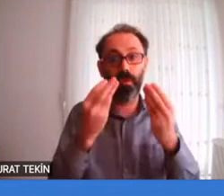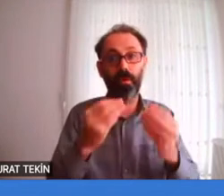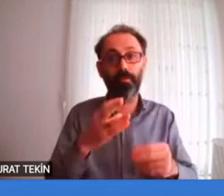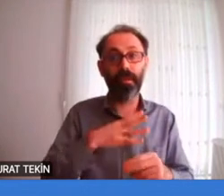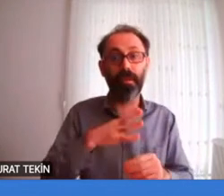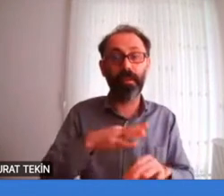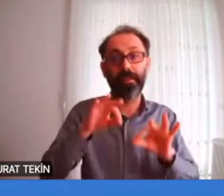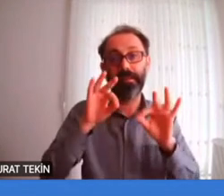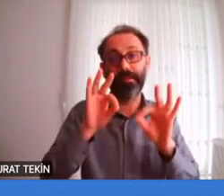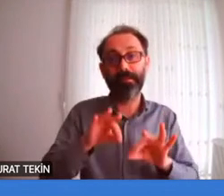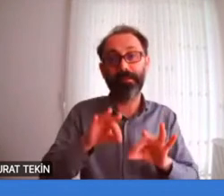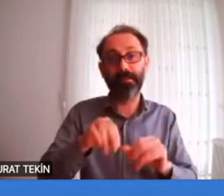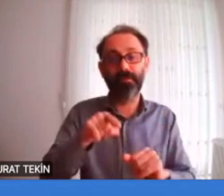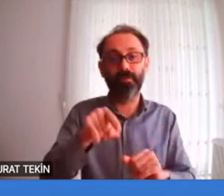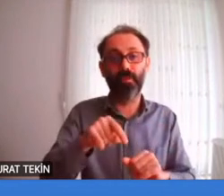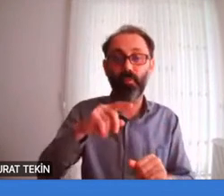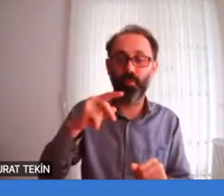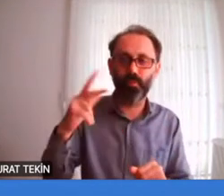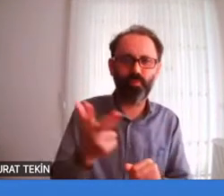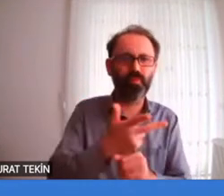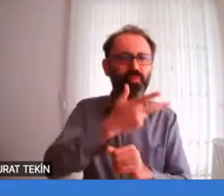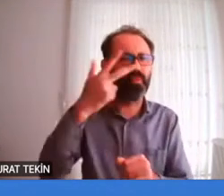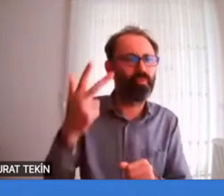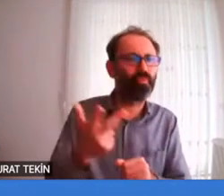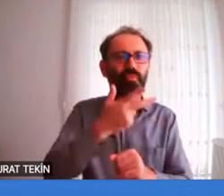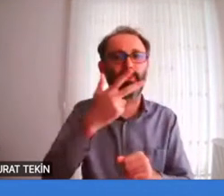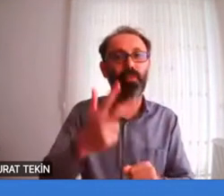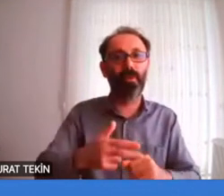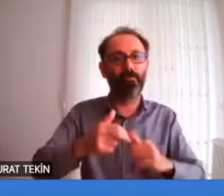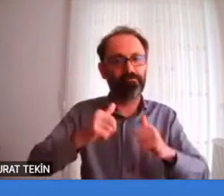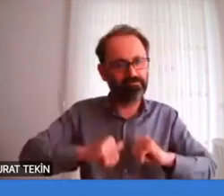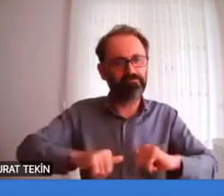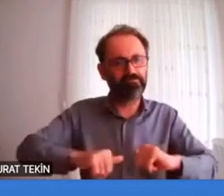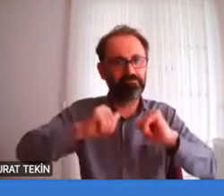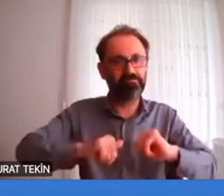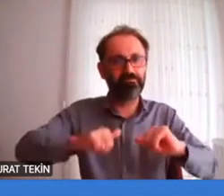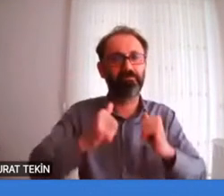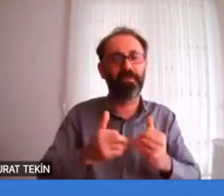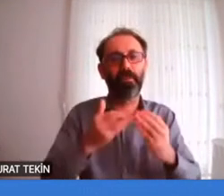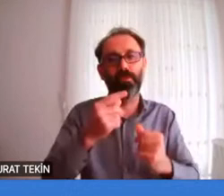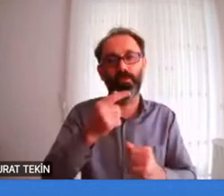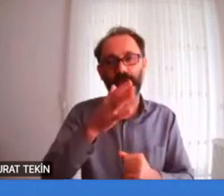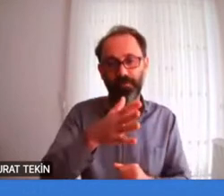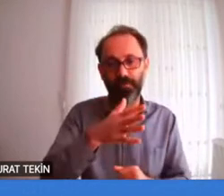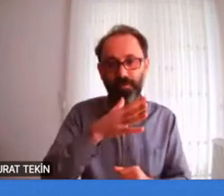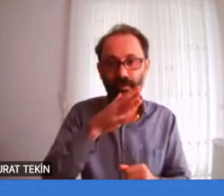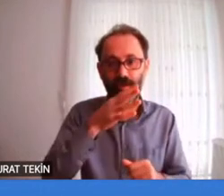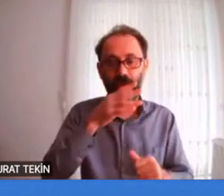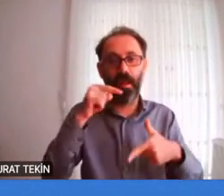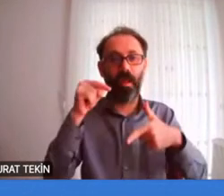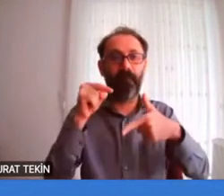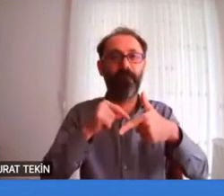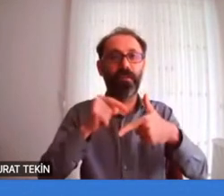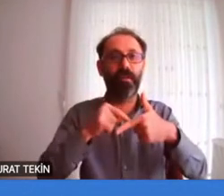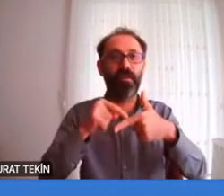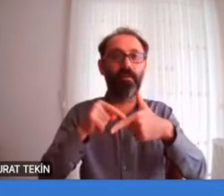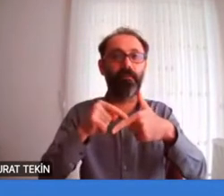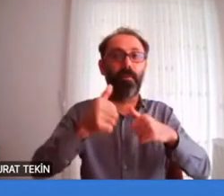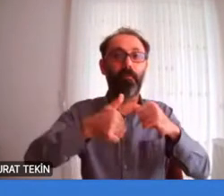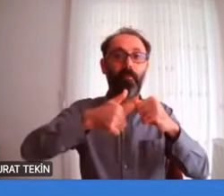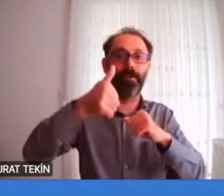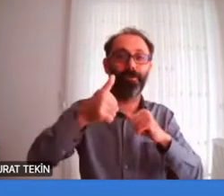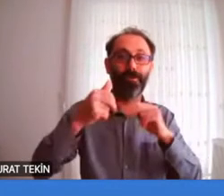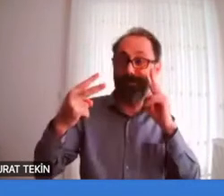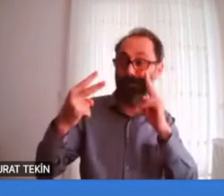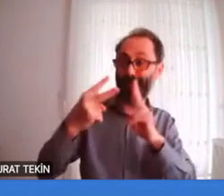eşiğin öncesindesiniz. Çok yoğun antrenmanlarınızın olduğunu biliyoruz. Federasyon Başkanı'yla bir görüşmemiz oldu, son derece de mutlu